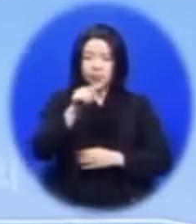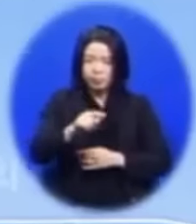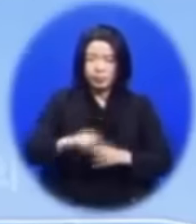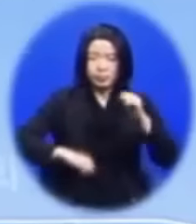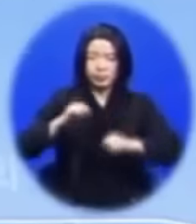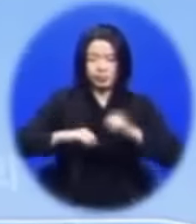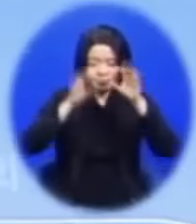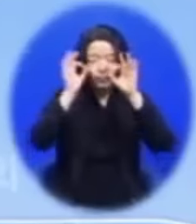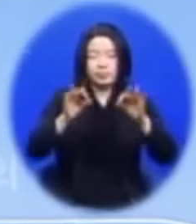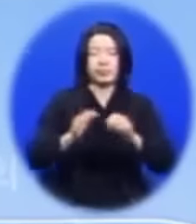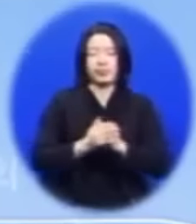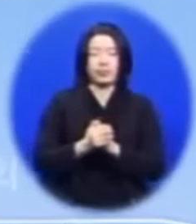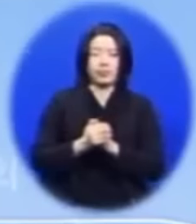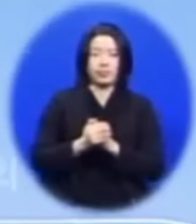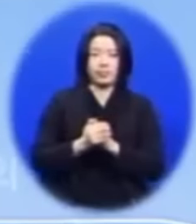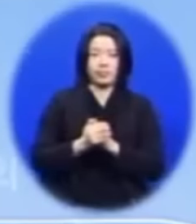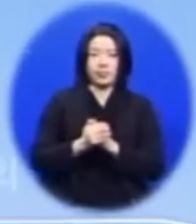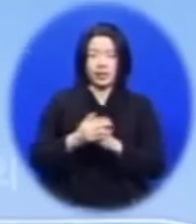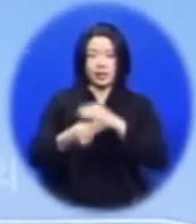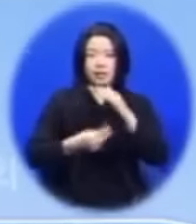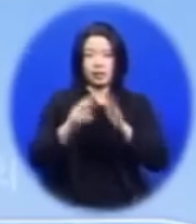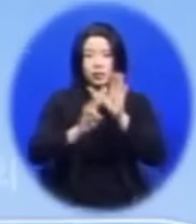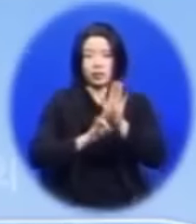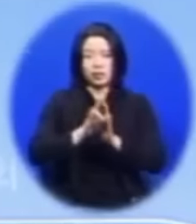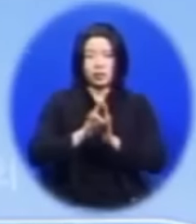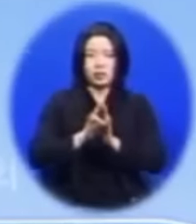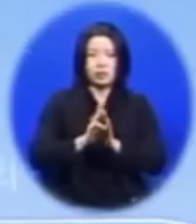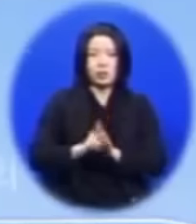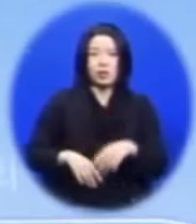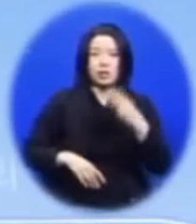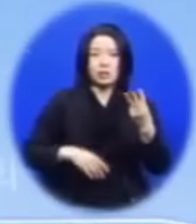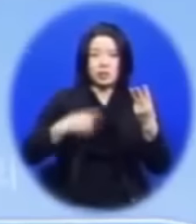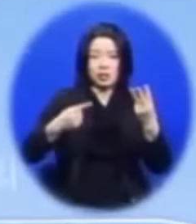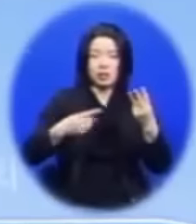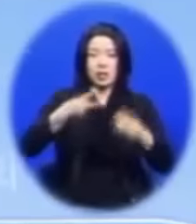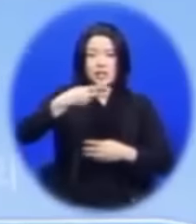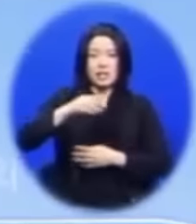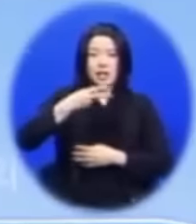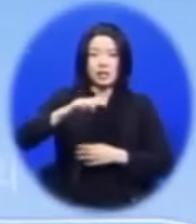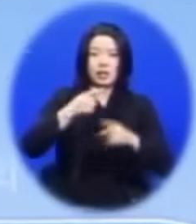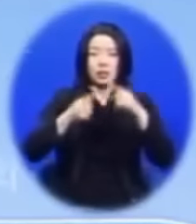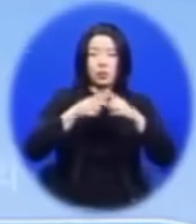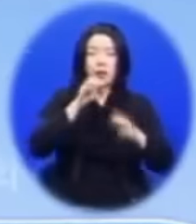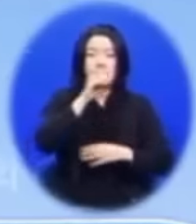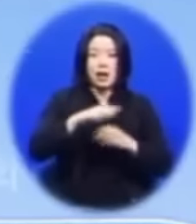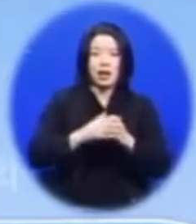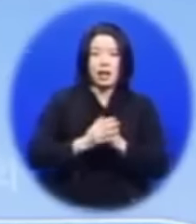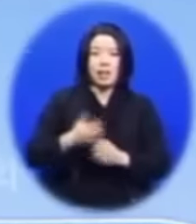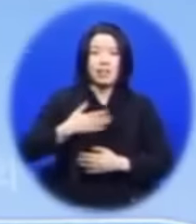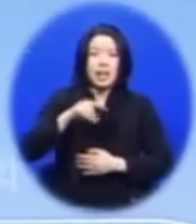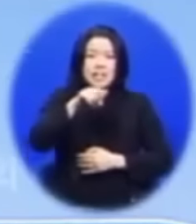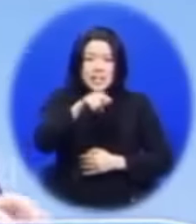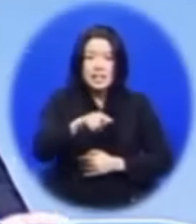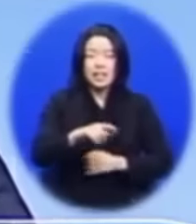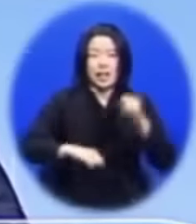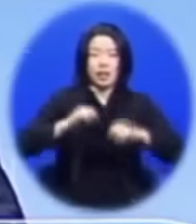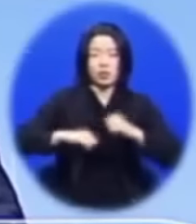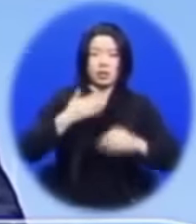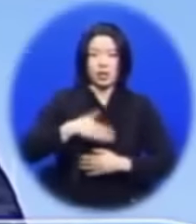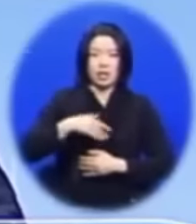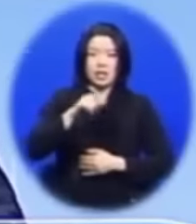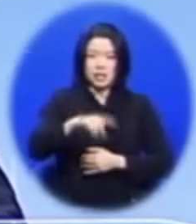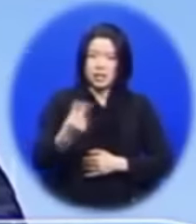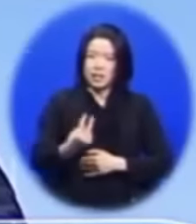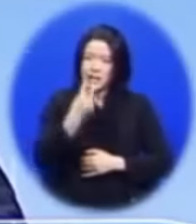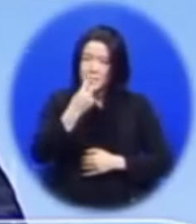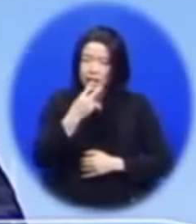보시는 거예요 요한계시록 3장 1절에 사대 교회에게 말씀합니다 내가 내 행위를 아노니 내가 살았다 하는